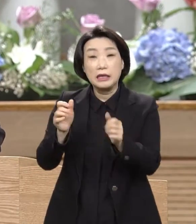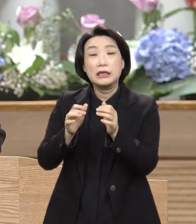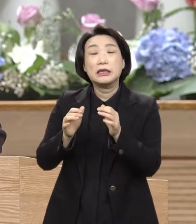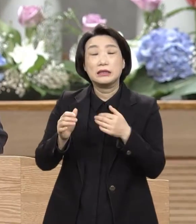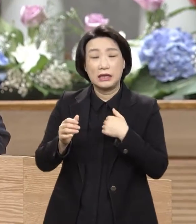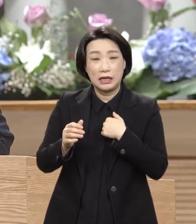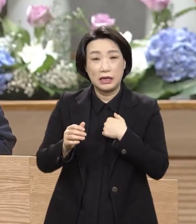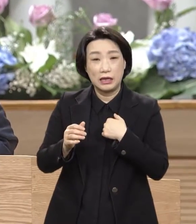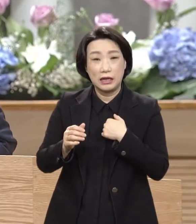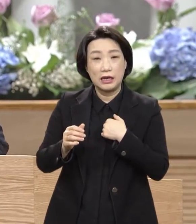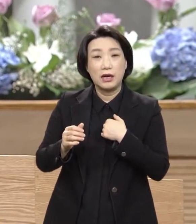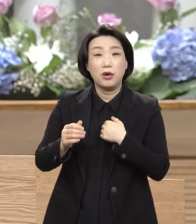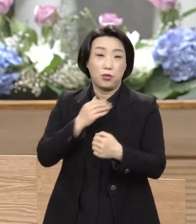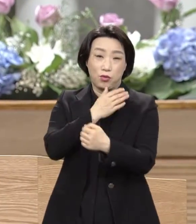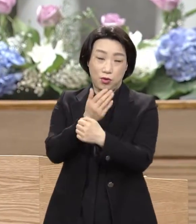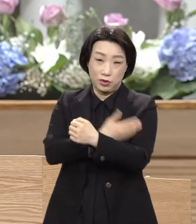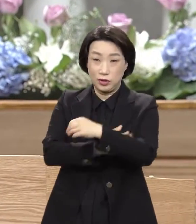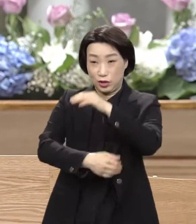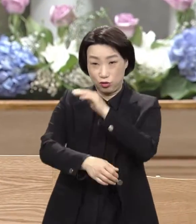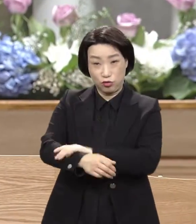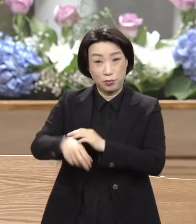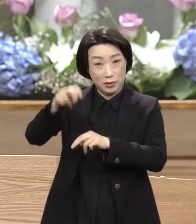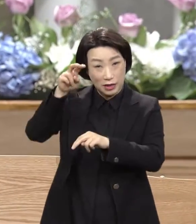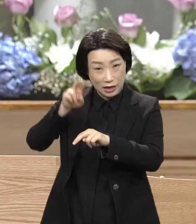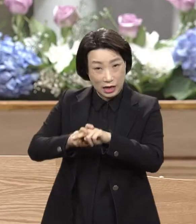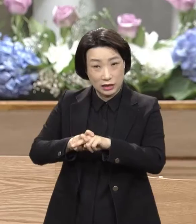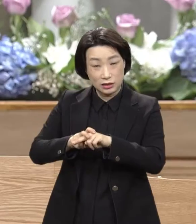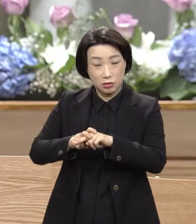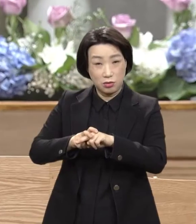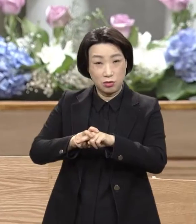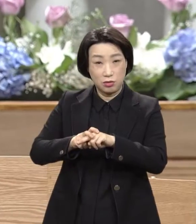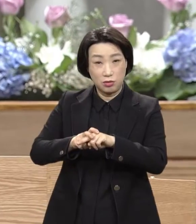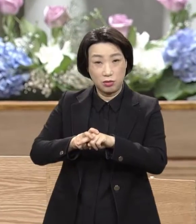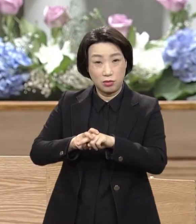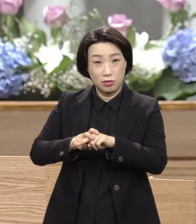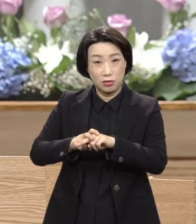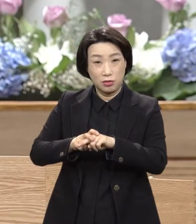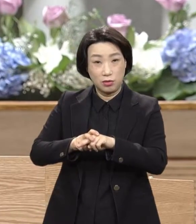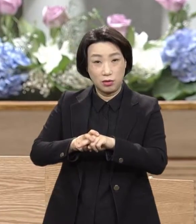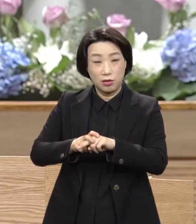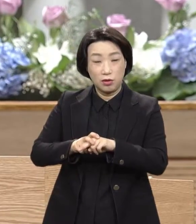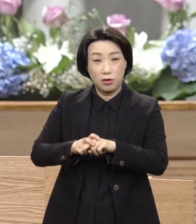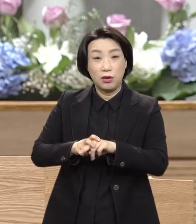인자가 권능의 우편에 앉은 것과